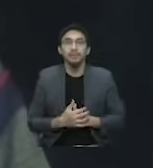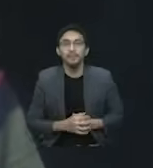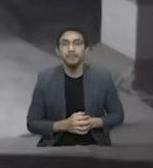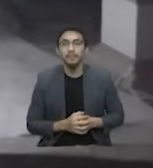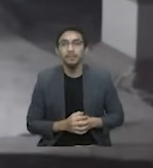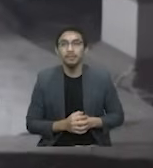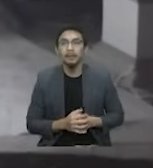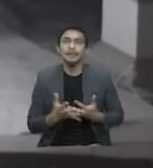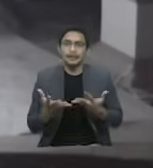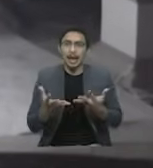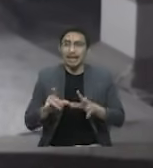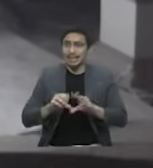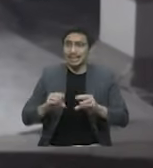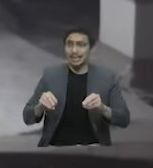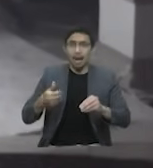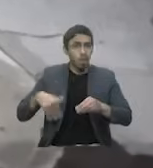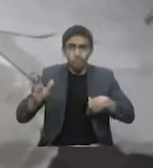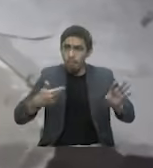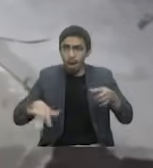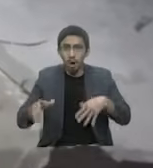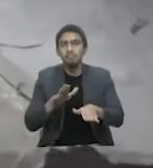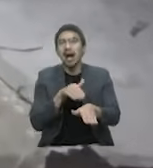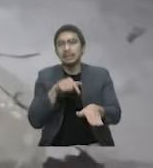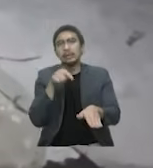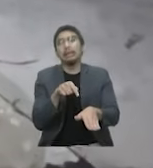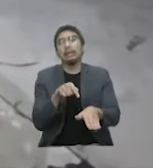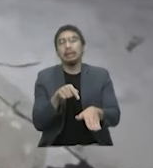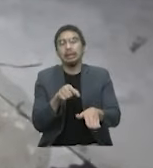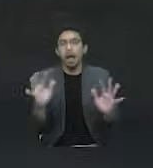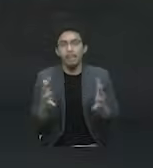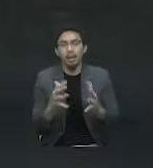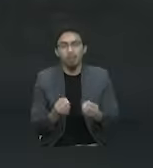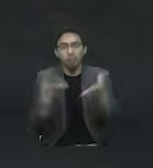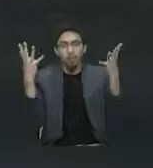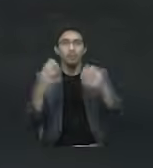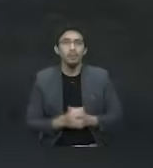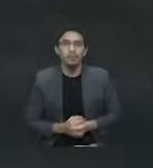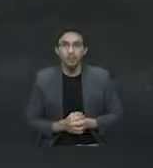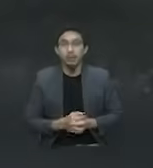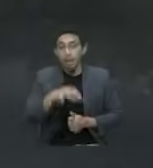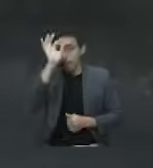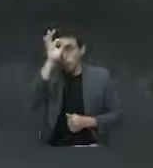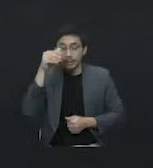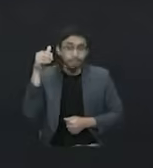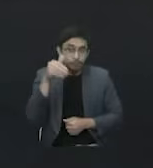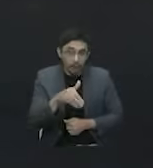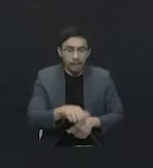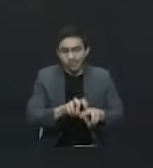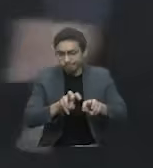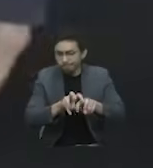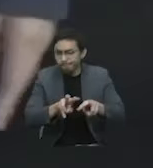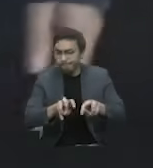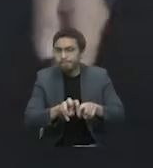pabrik. Usai kejadian, tim Inavis Satreskrim Polres Sukabumi melakukan olah TKP. Polisi menemukan adanya kerusakan